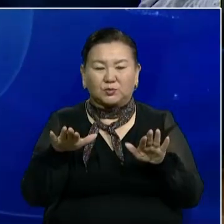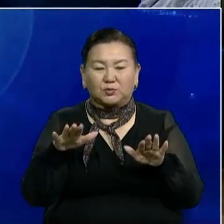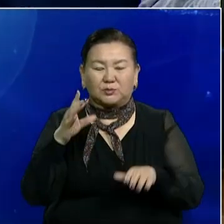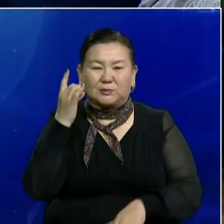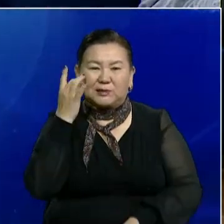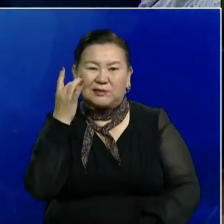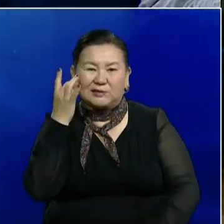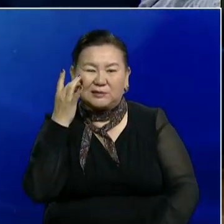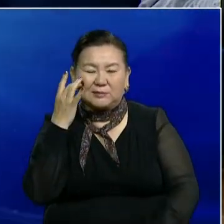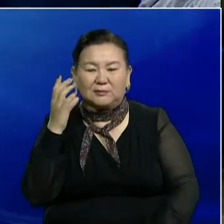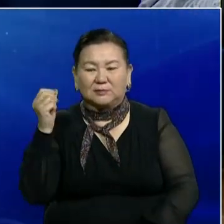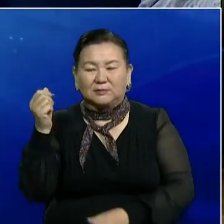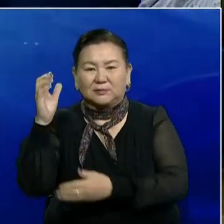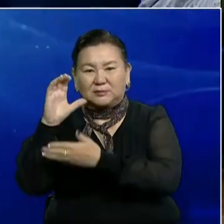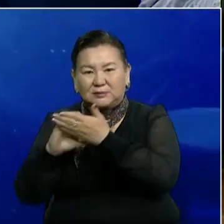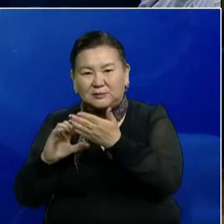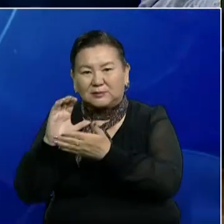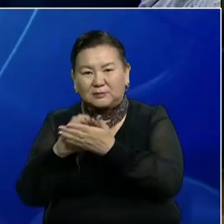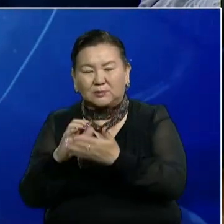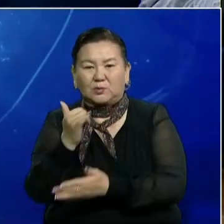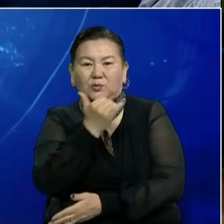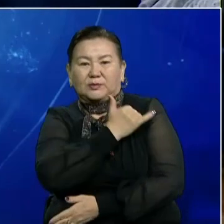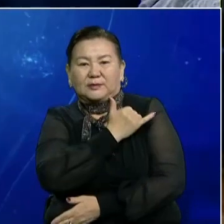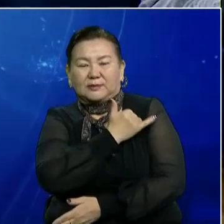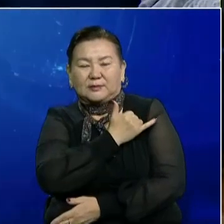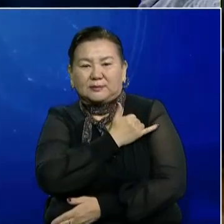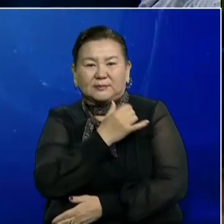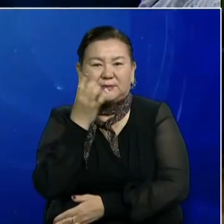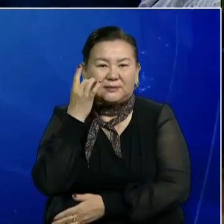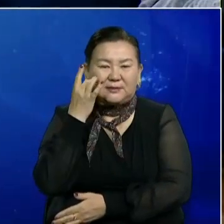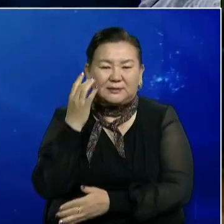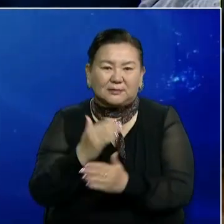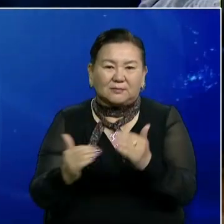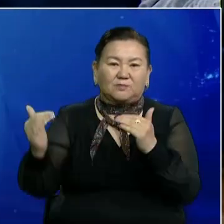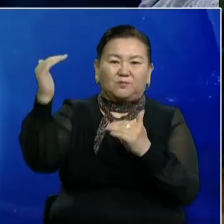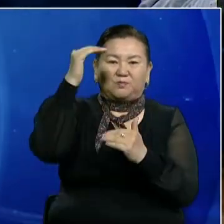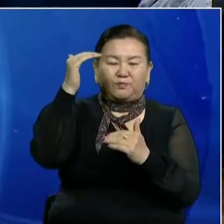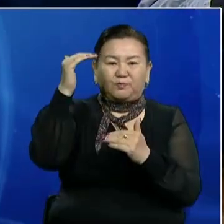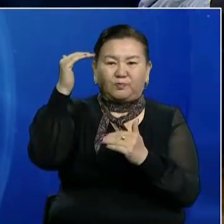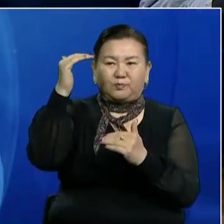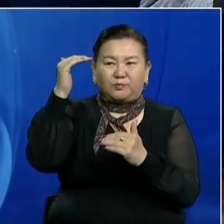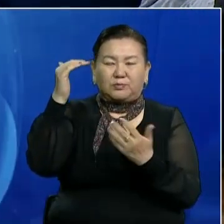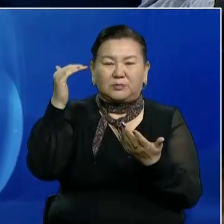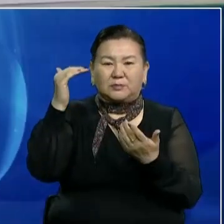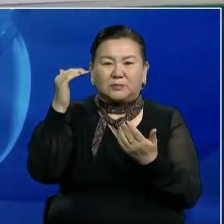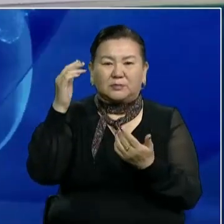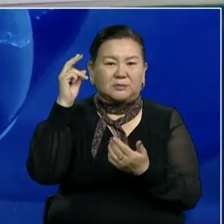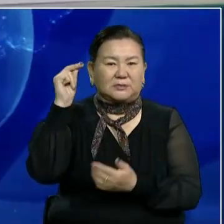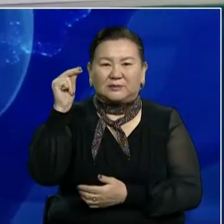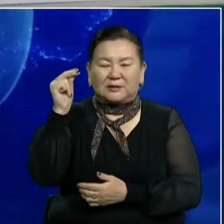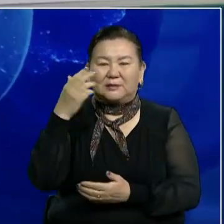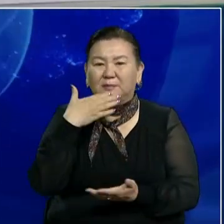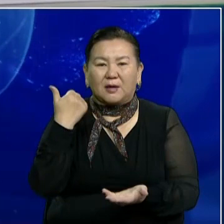ихтэй хүмүүс ингээд санхүүгийн төвшөнд удирдлагын төвшөнд гарч ирэхээр айгүй хэрэгтэй хүмүүс гараад ирдэг. Тэгэхээр нөгөө нэг чанаргүй